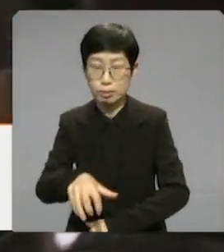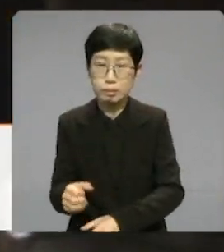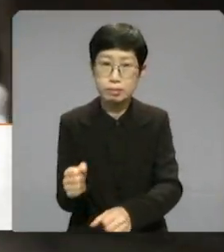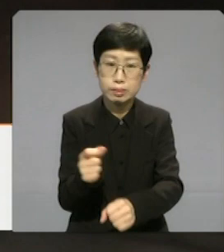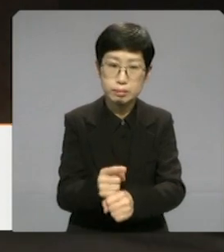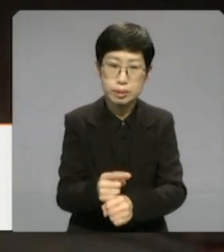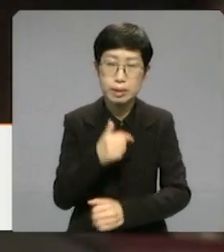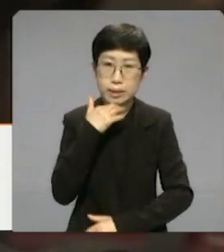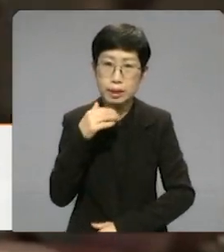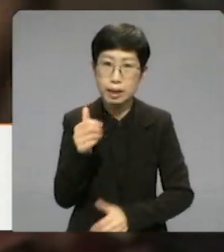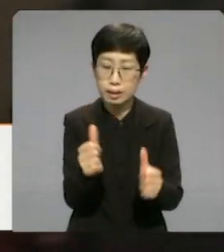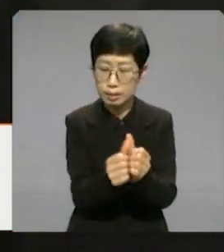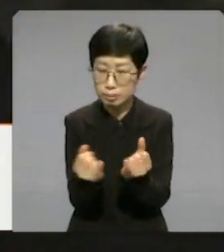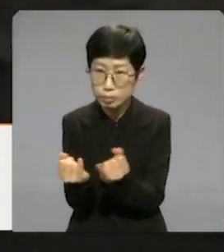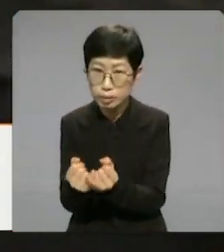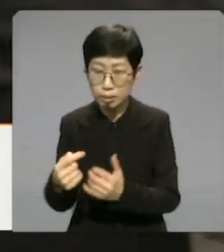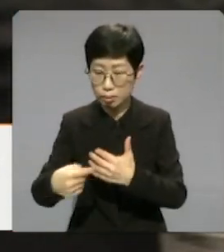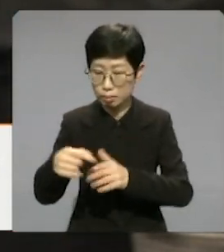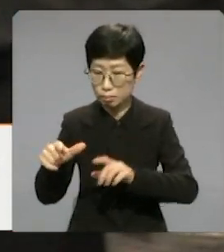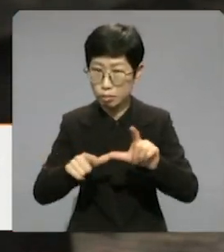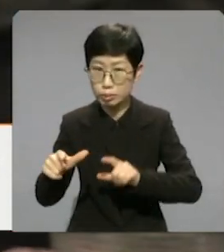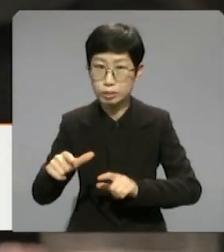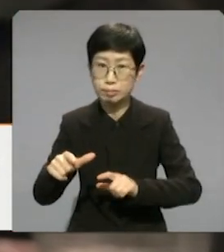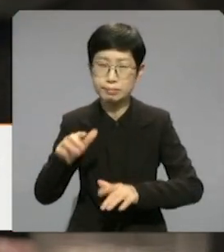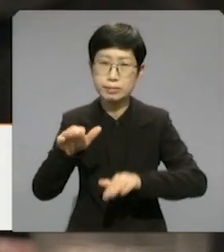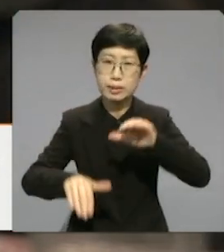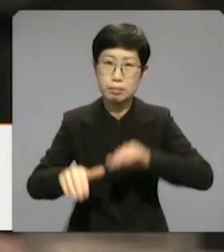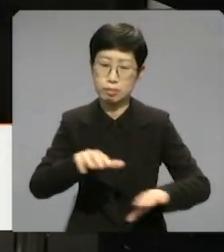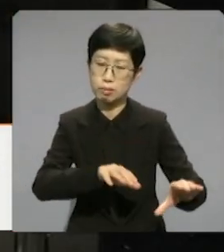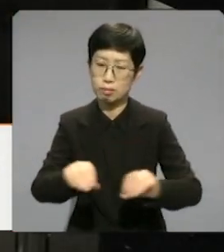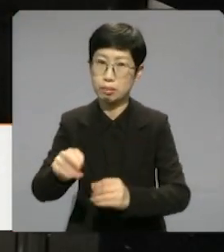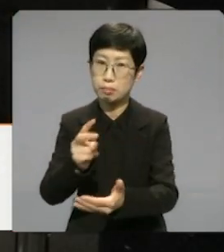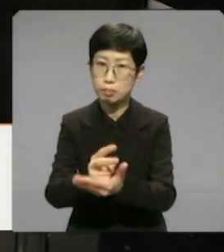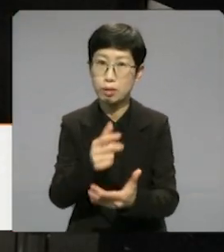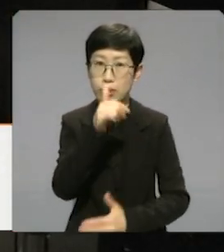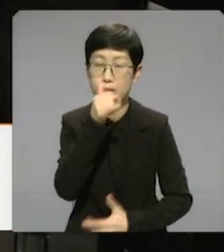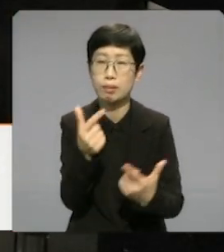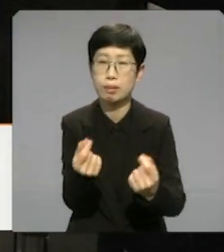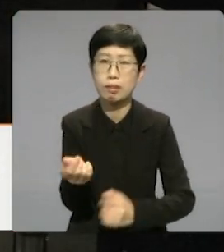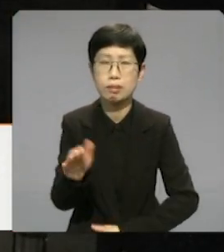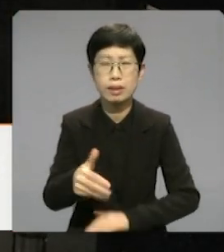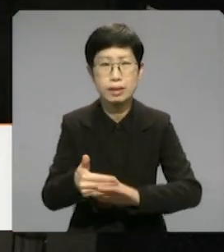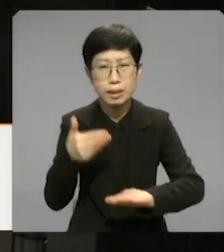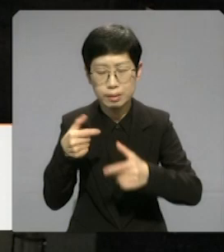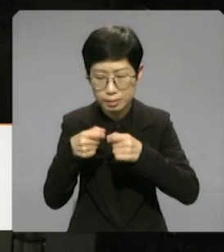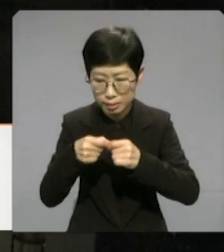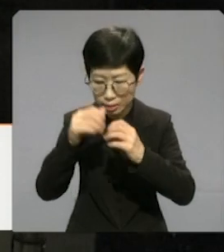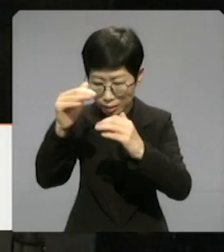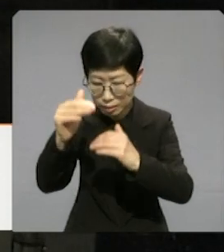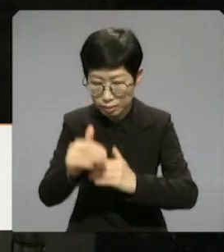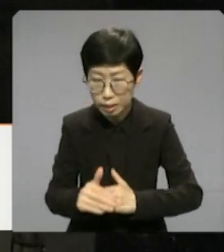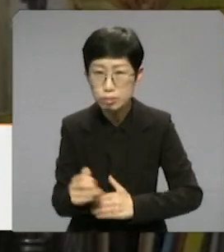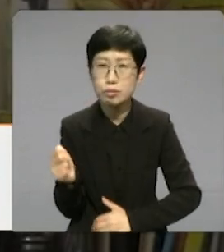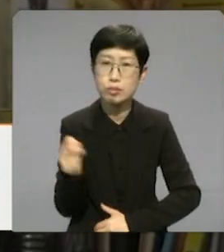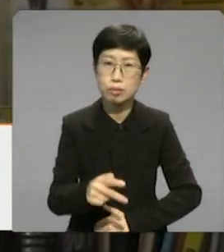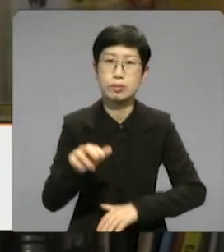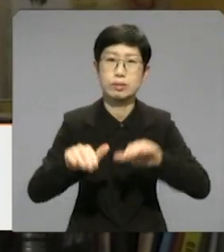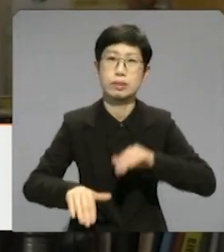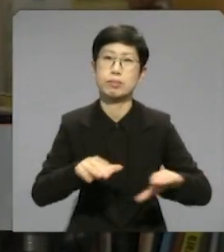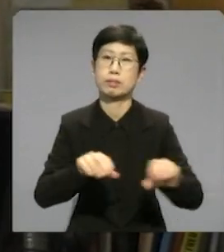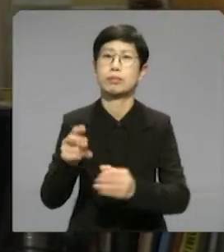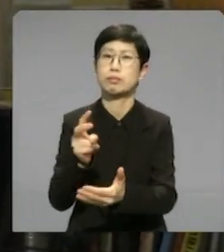나이나 성별, 외모 등에 대한 직장 내 차별이 법으로 금지돼 있는데도 또 다른 구체화된 차별금지법이 만들어진